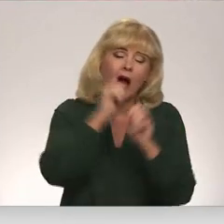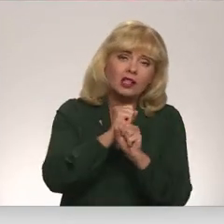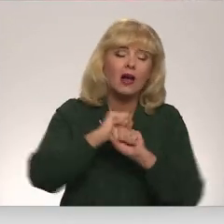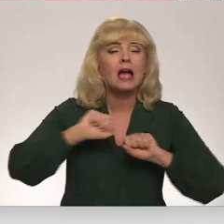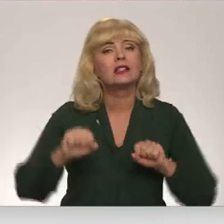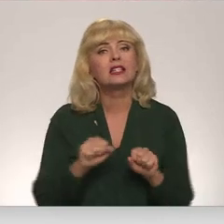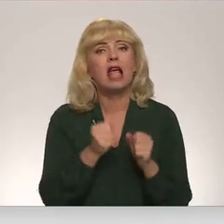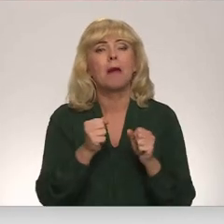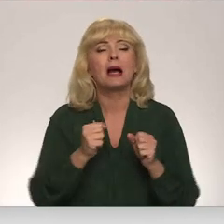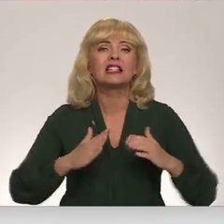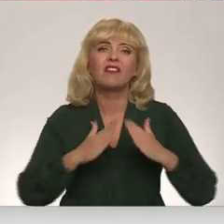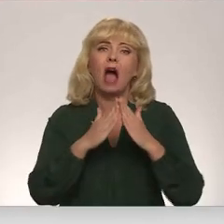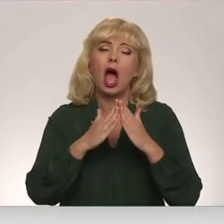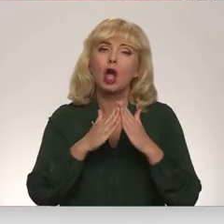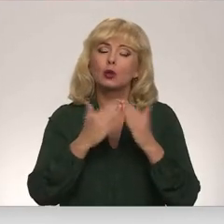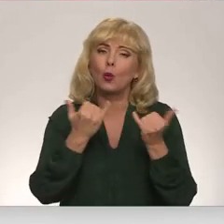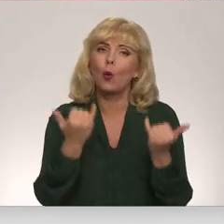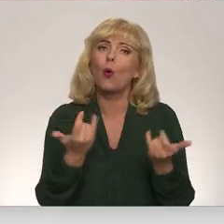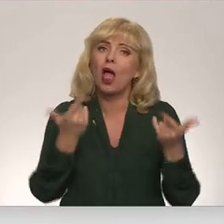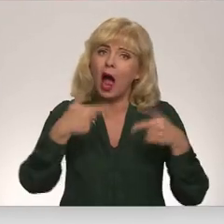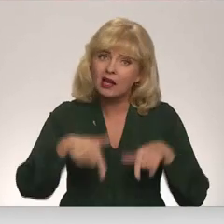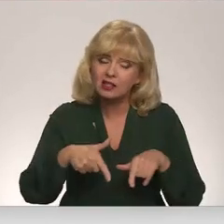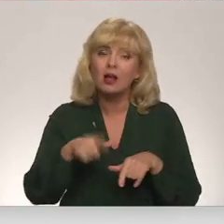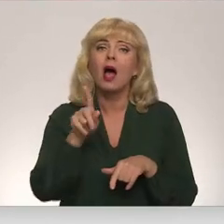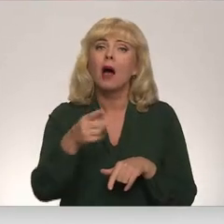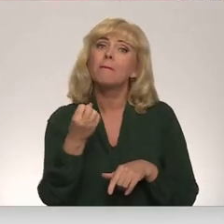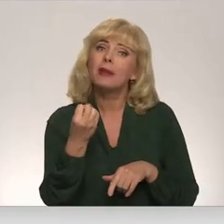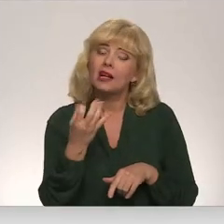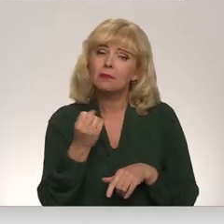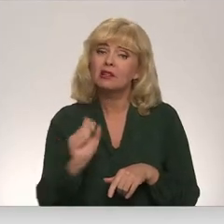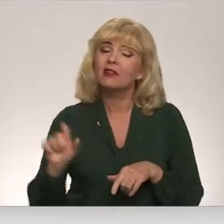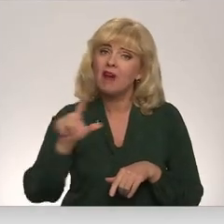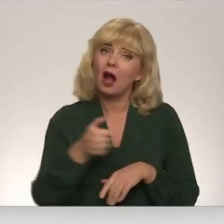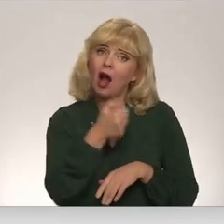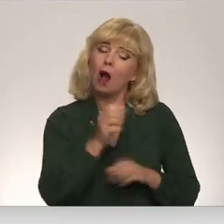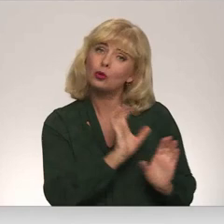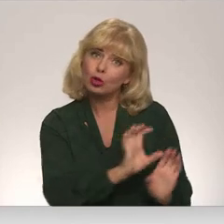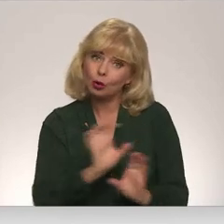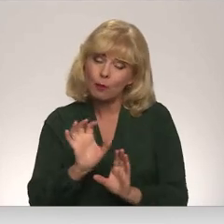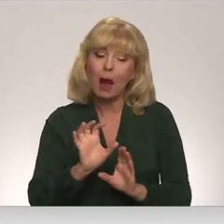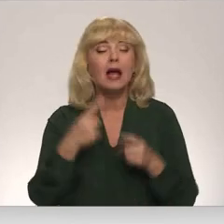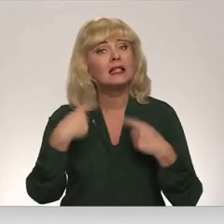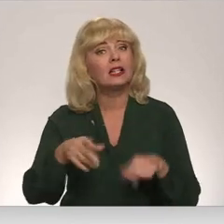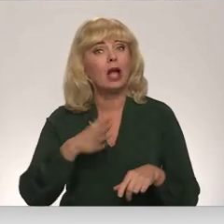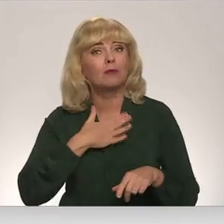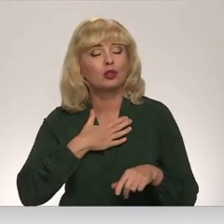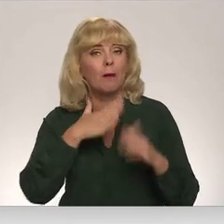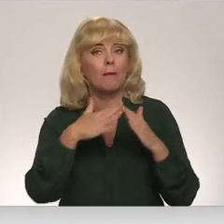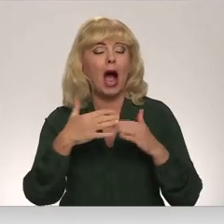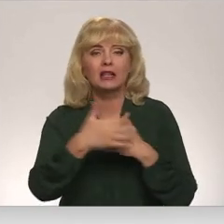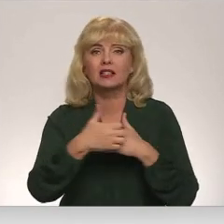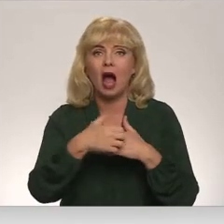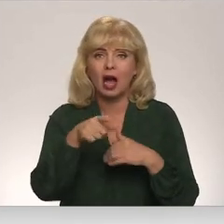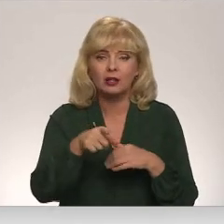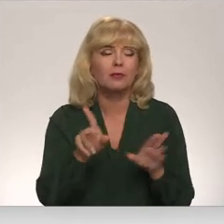laiks. Tie ir iespējams pat 15 un vairāk gadi. Pretēji suņiem mājas kaķiem nav jābūt